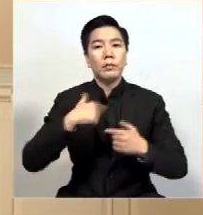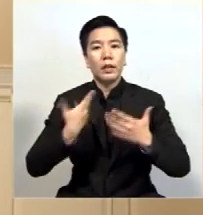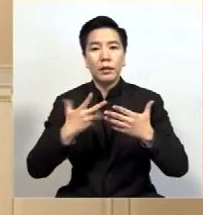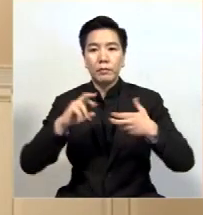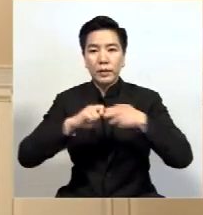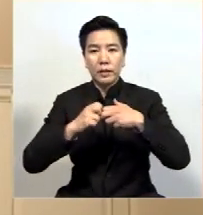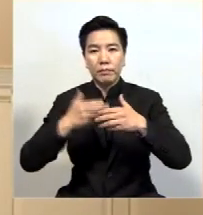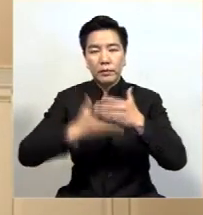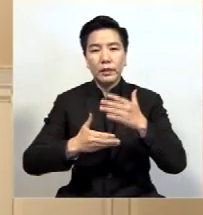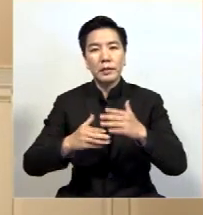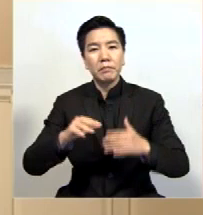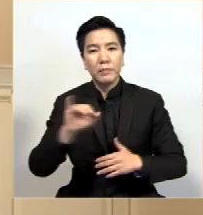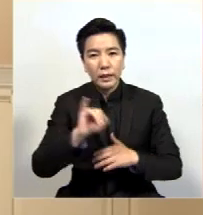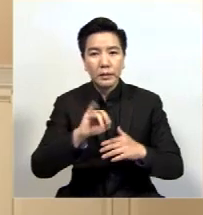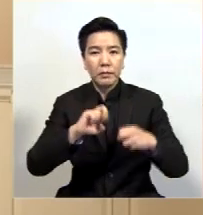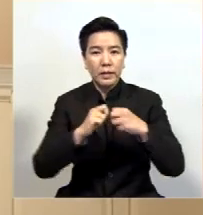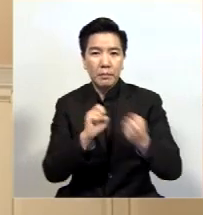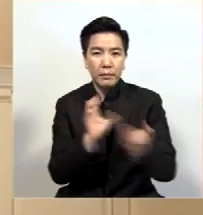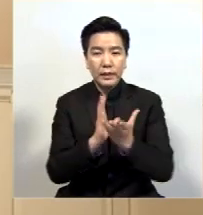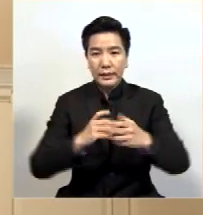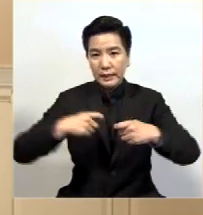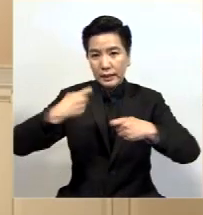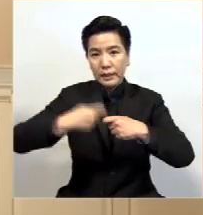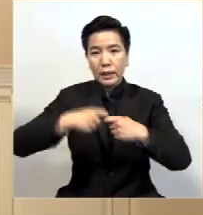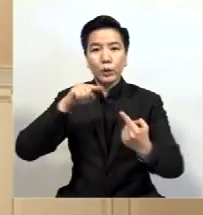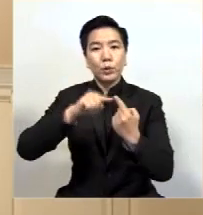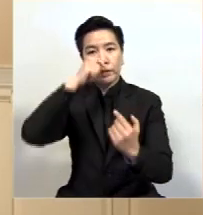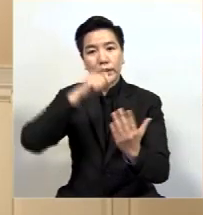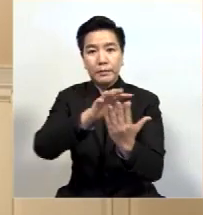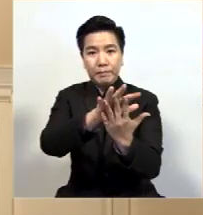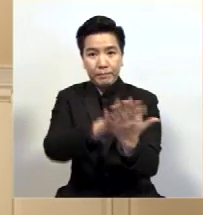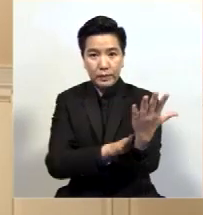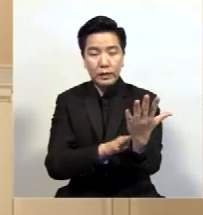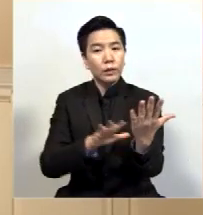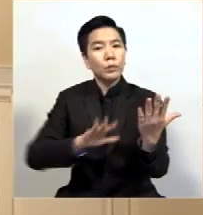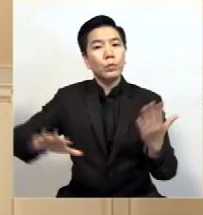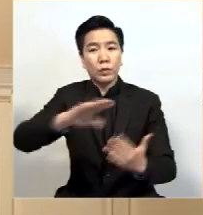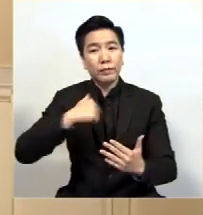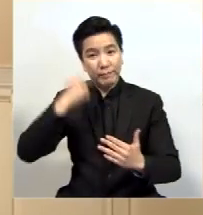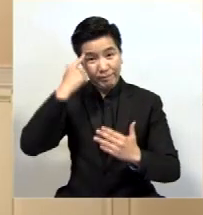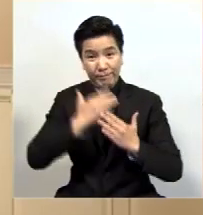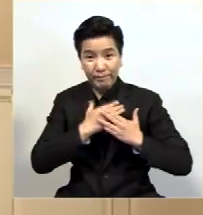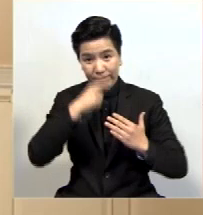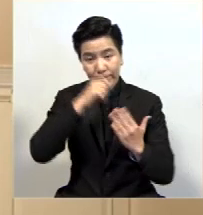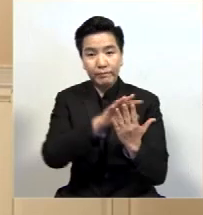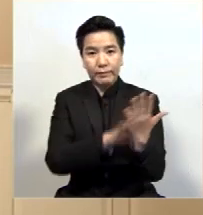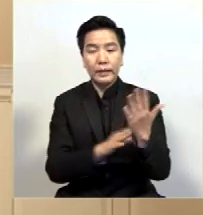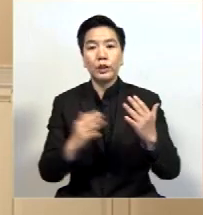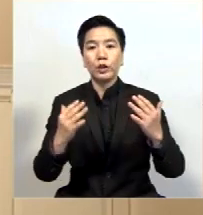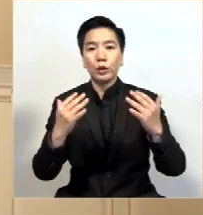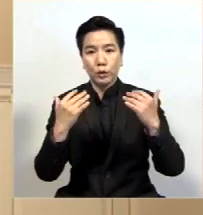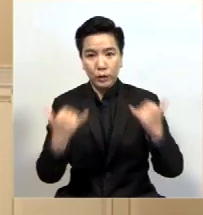ญกับช่วงเวลาที่เลวร้ายและเป็นช่วงเวลาที่ยากลำบากของประเทศไทยอันเป็นที่รักยิ่งของพวกเราช่วงเว